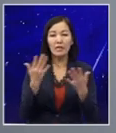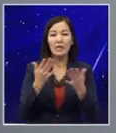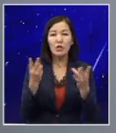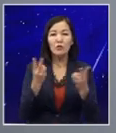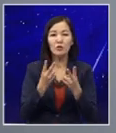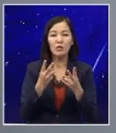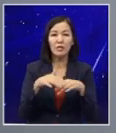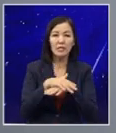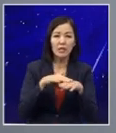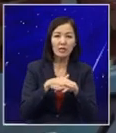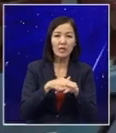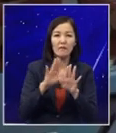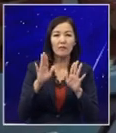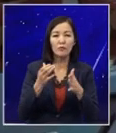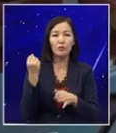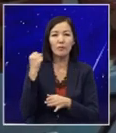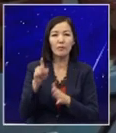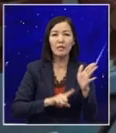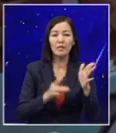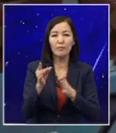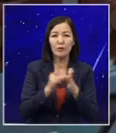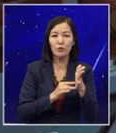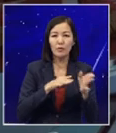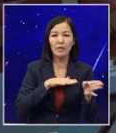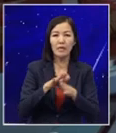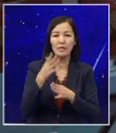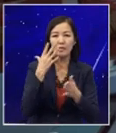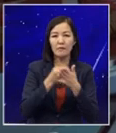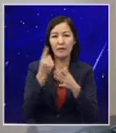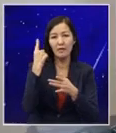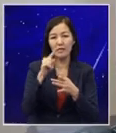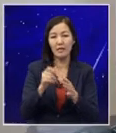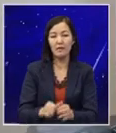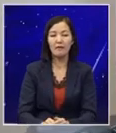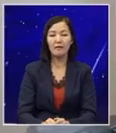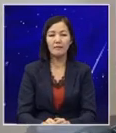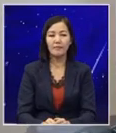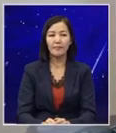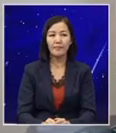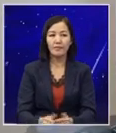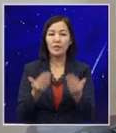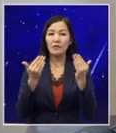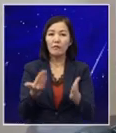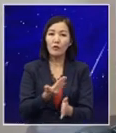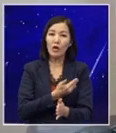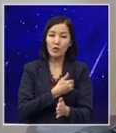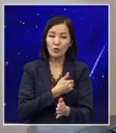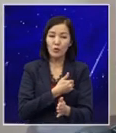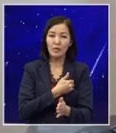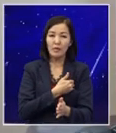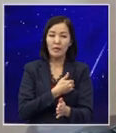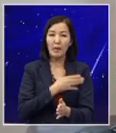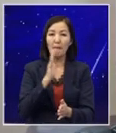сельчане и в случае победы готова сразу приступить к реализации своих идей. И я сегодня хочу